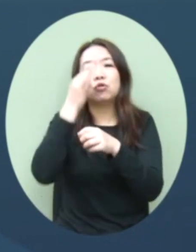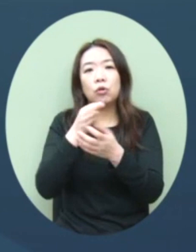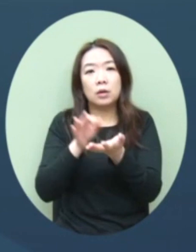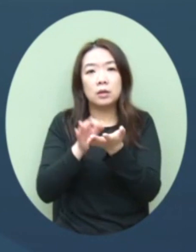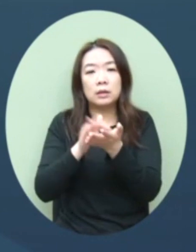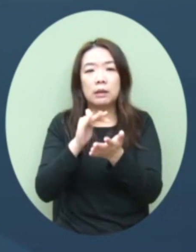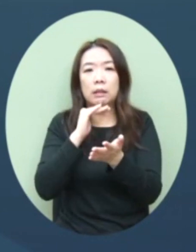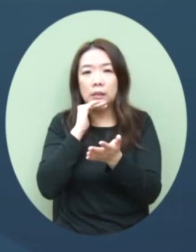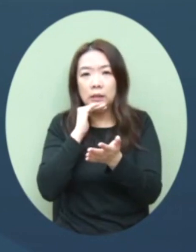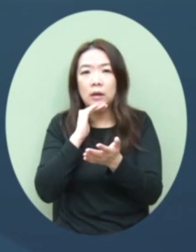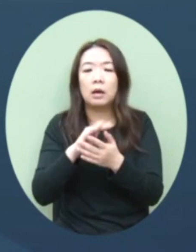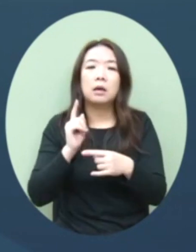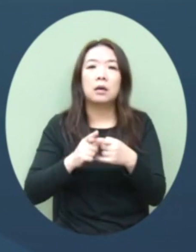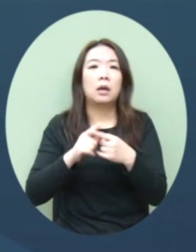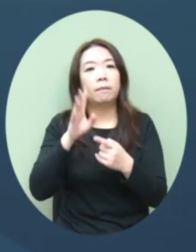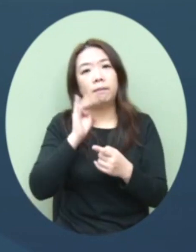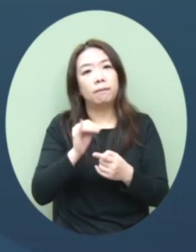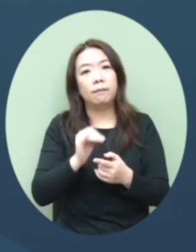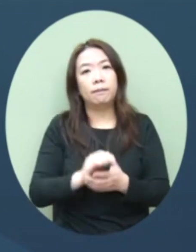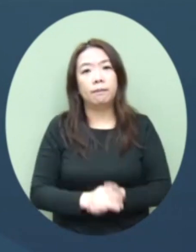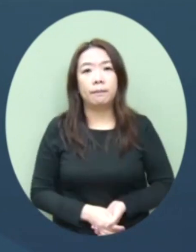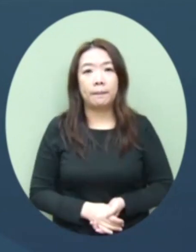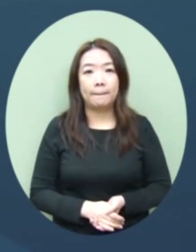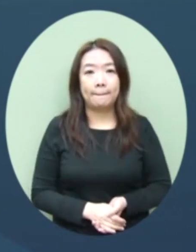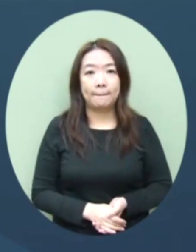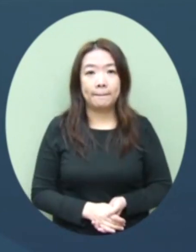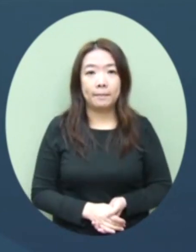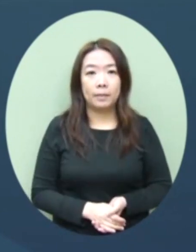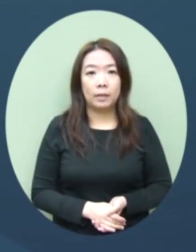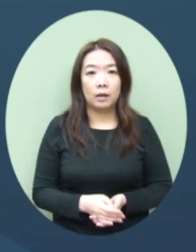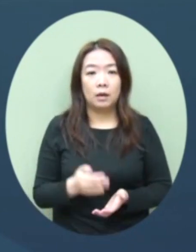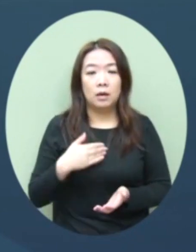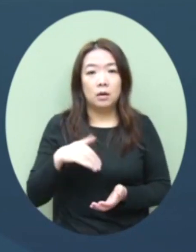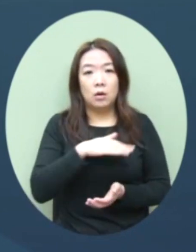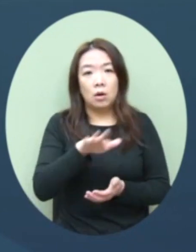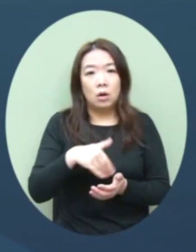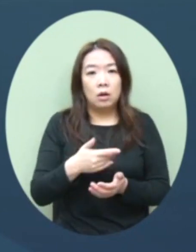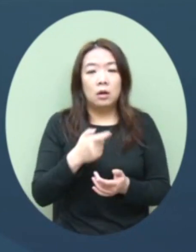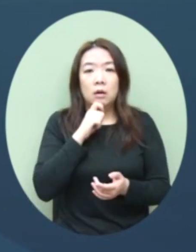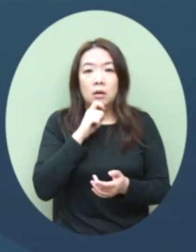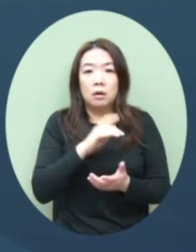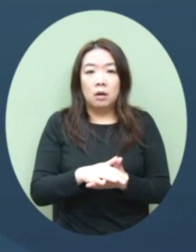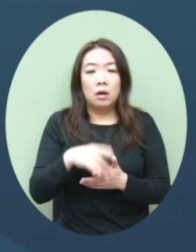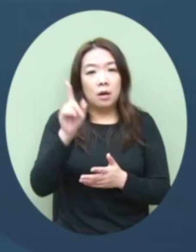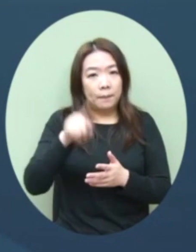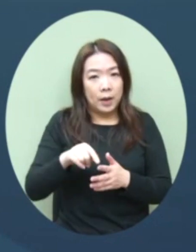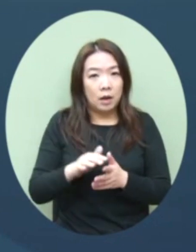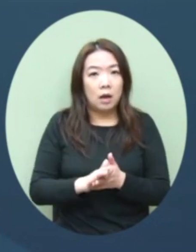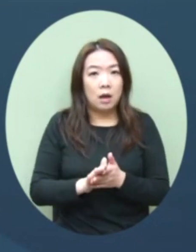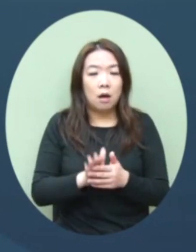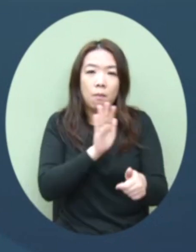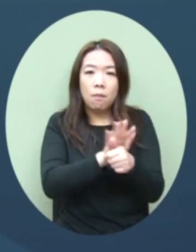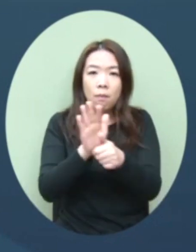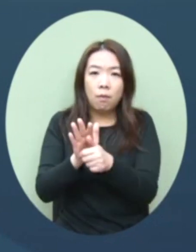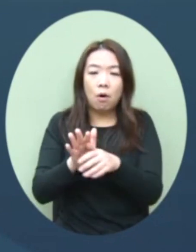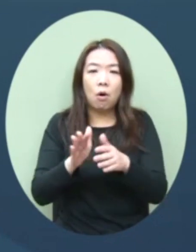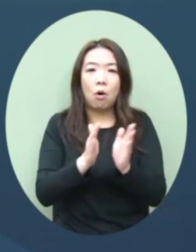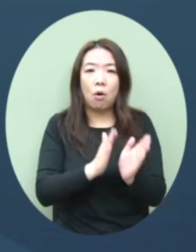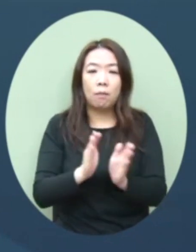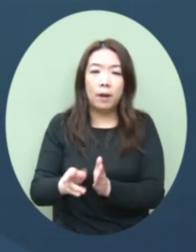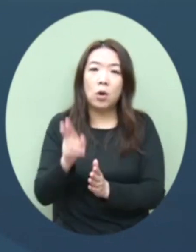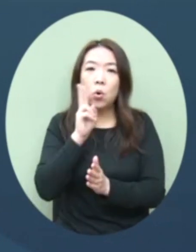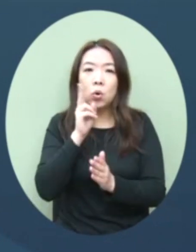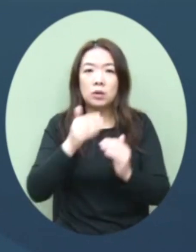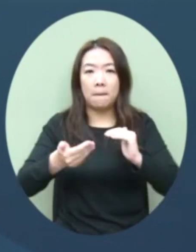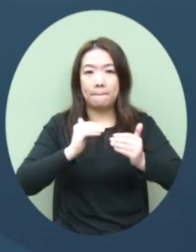这个是极不理想的所以我们也是采取了一些即时舒缓的措施例如一些